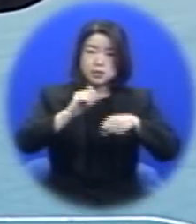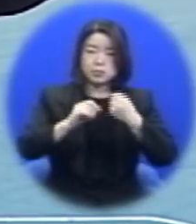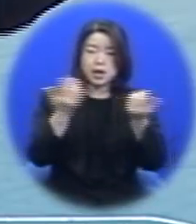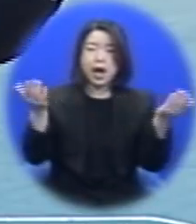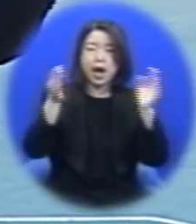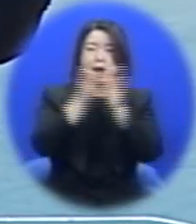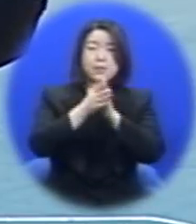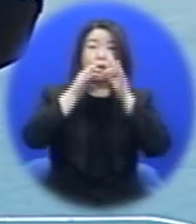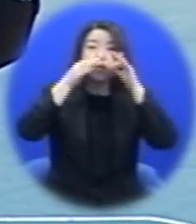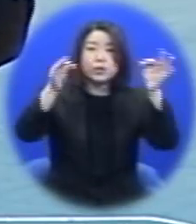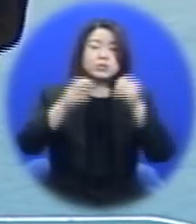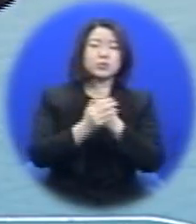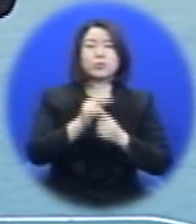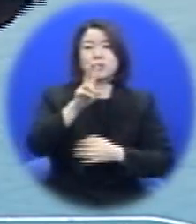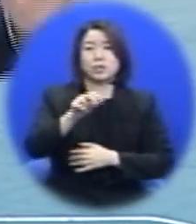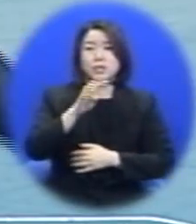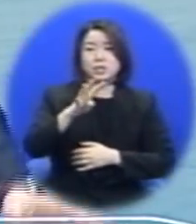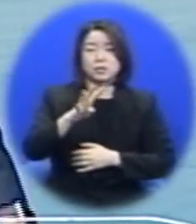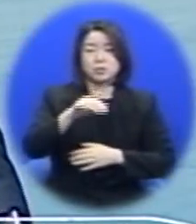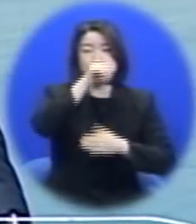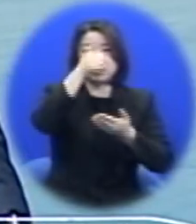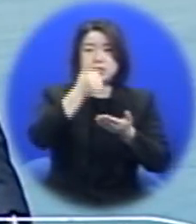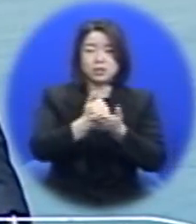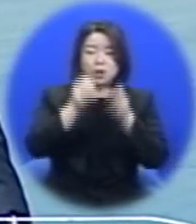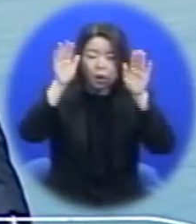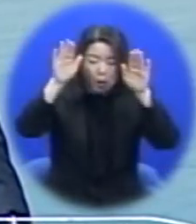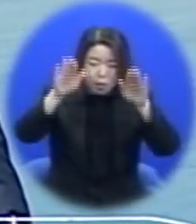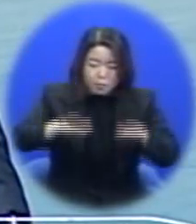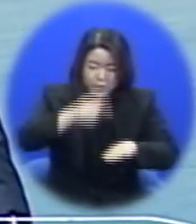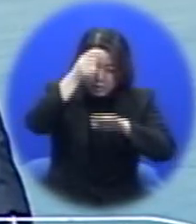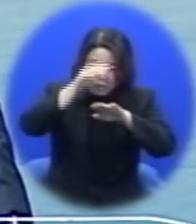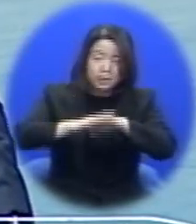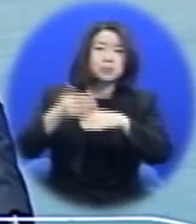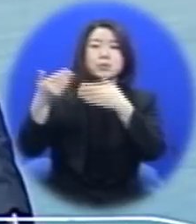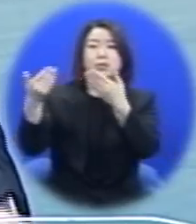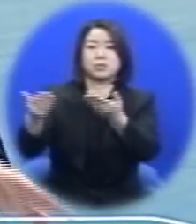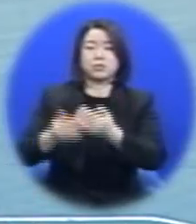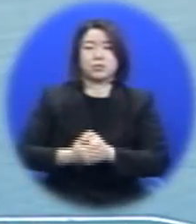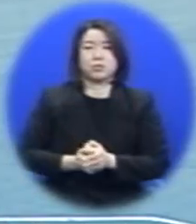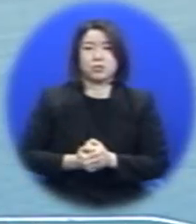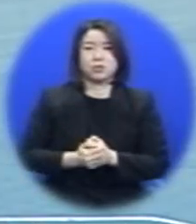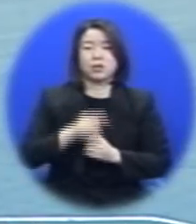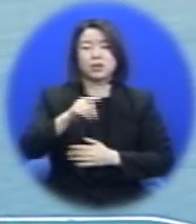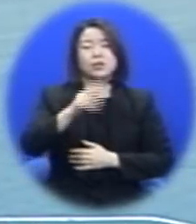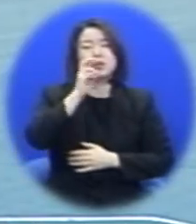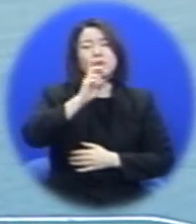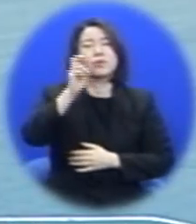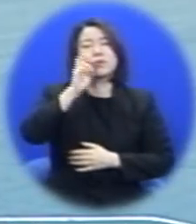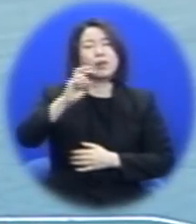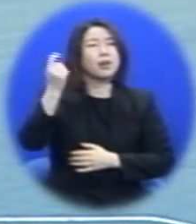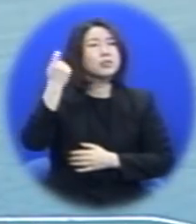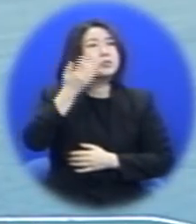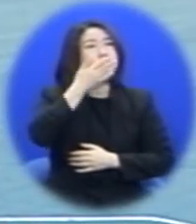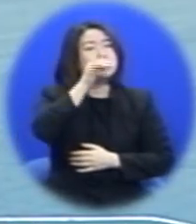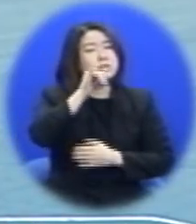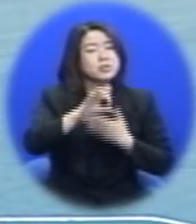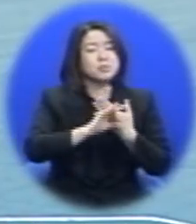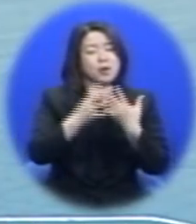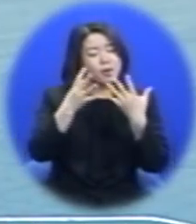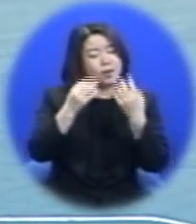외치고 24장로는 엎드려 경배했다고 그랬습니다. 그 곡조까지 들을 수 있으면 얼마나